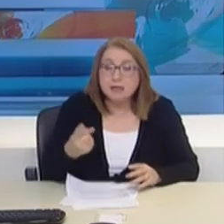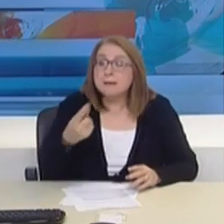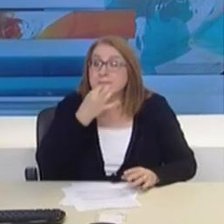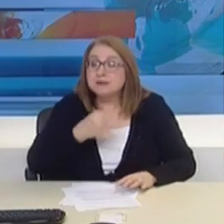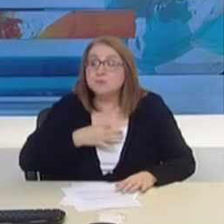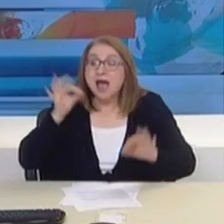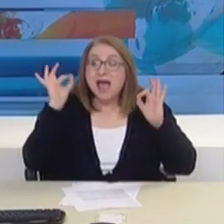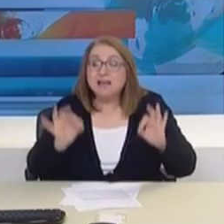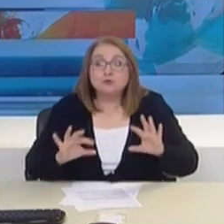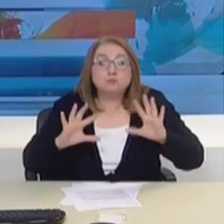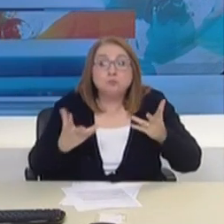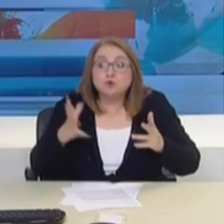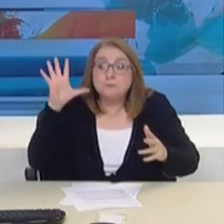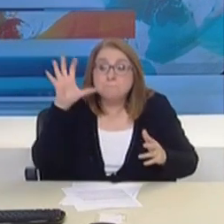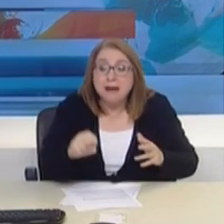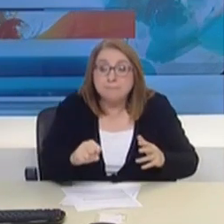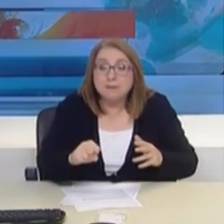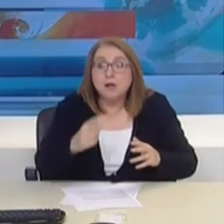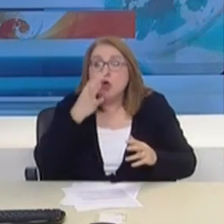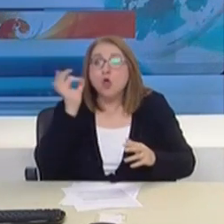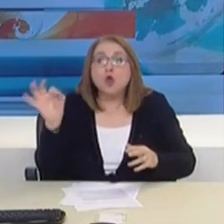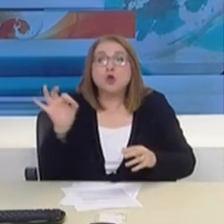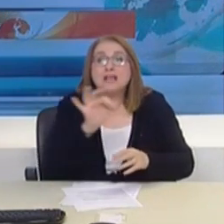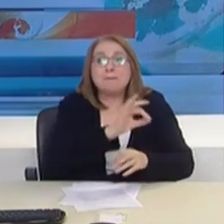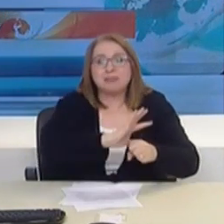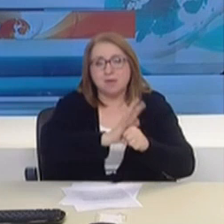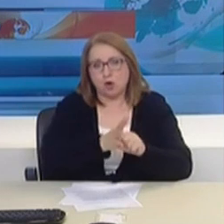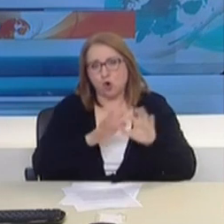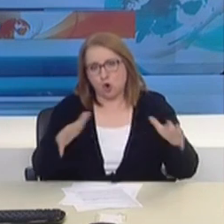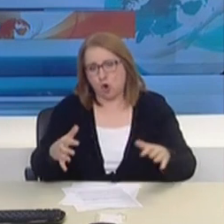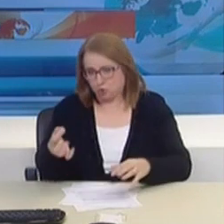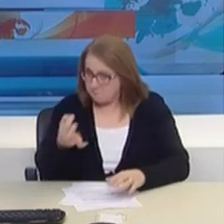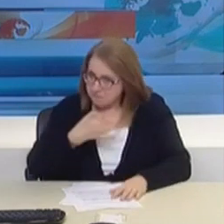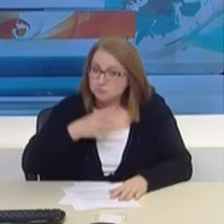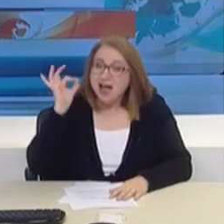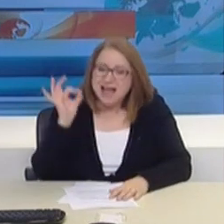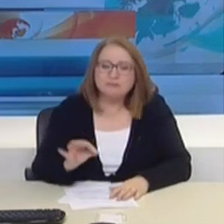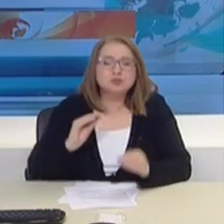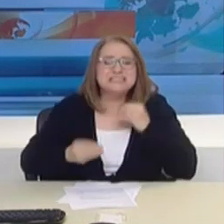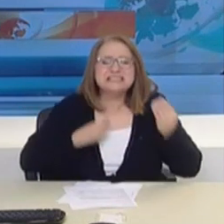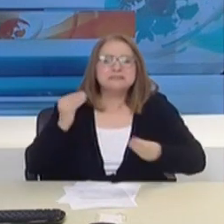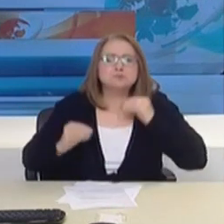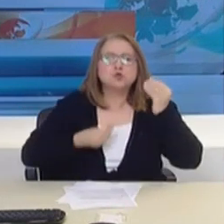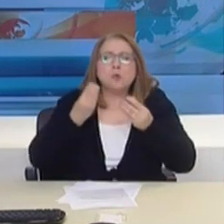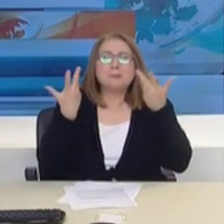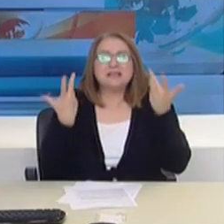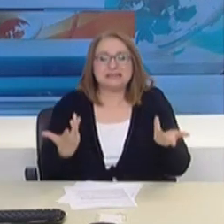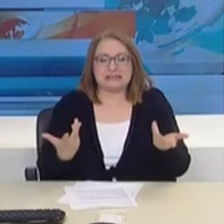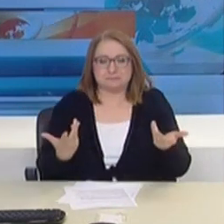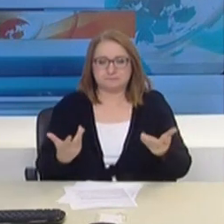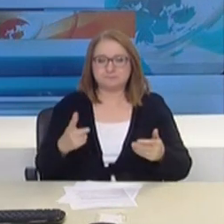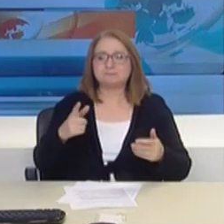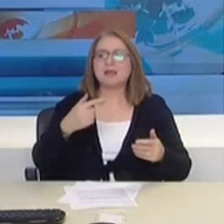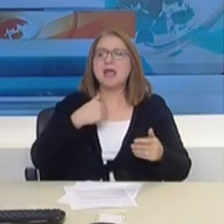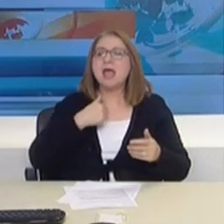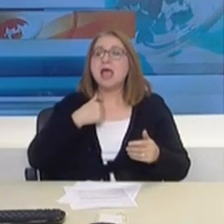νόσο? Ναι, ευχαριστώ πολύ. Είναι σημαντικό να κατανοήσουμε αυτό που σας είπα στην αρχή, ότι πολλά από τα επιστημονικά